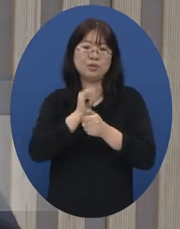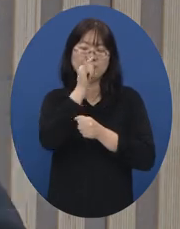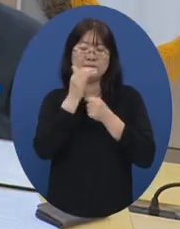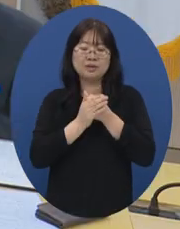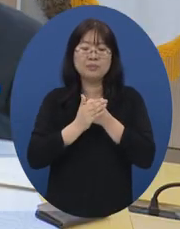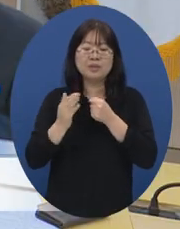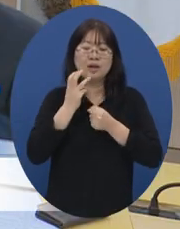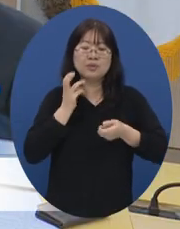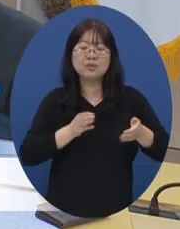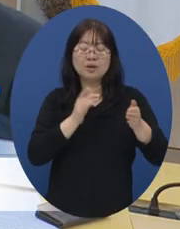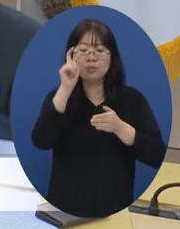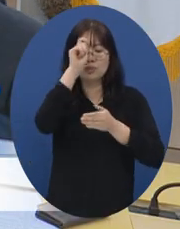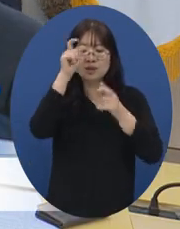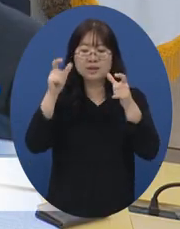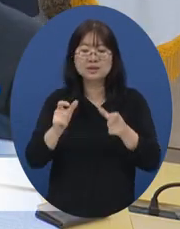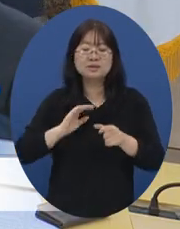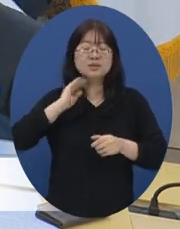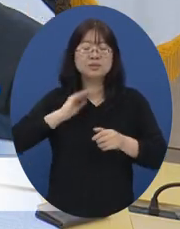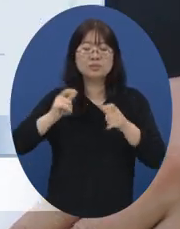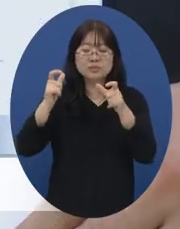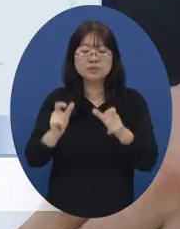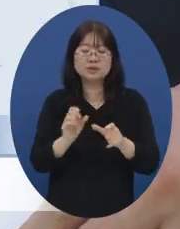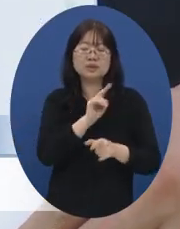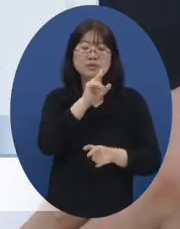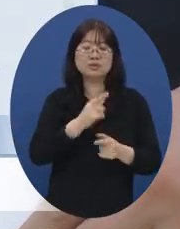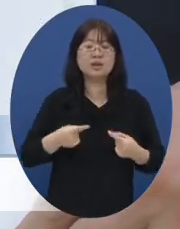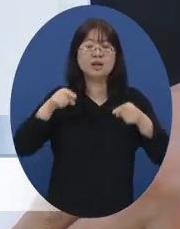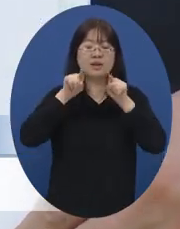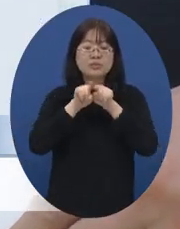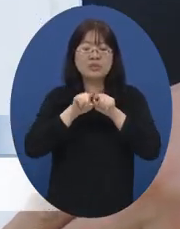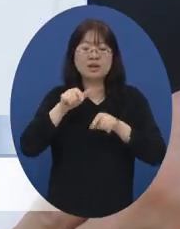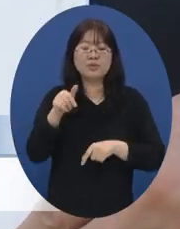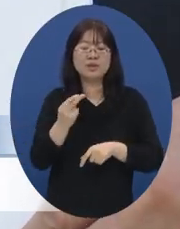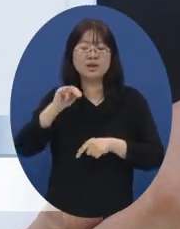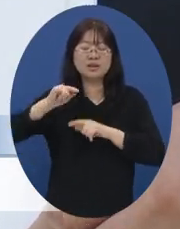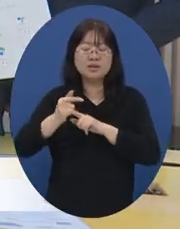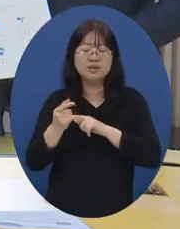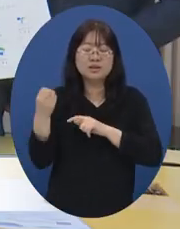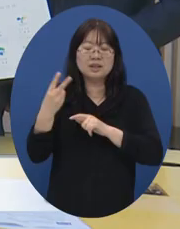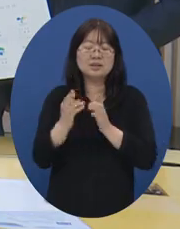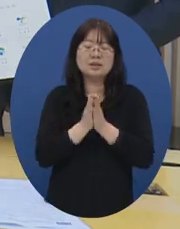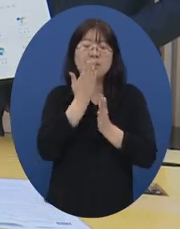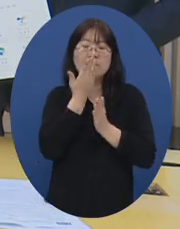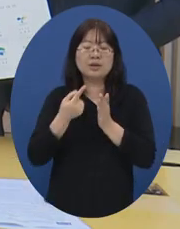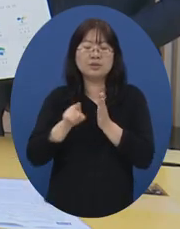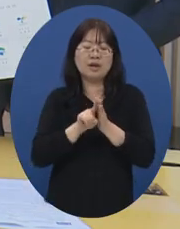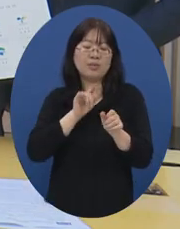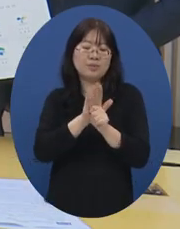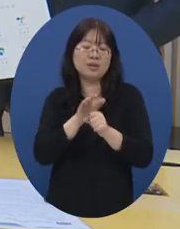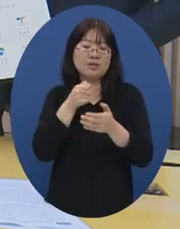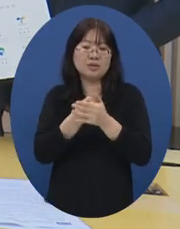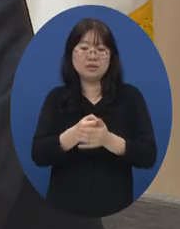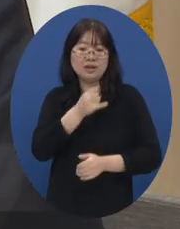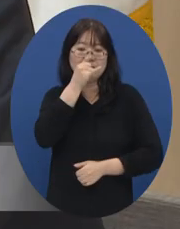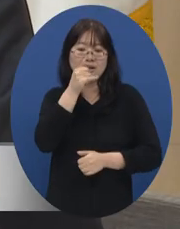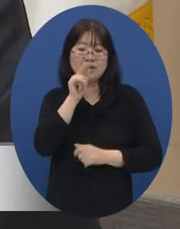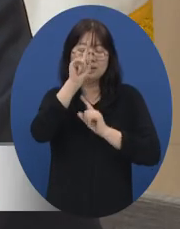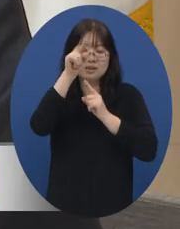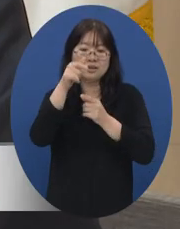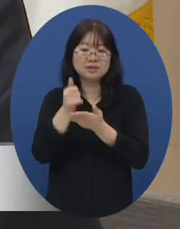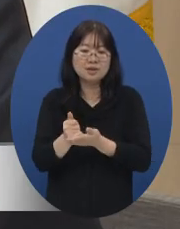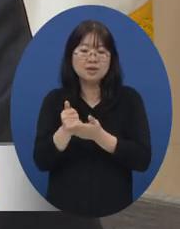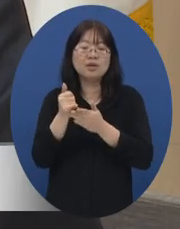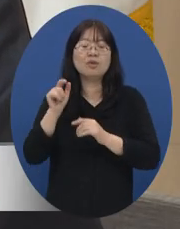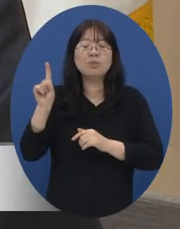배차입니다. 경기도가 고양시, 의정부시, 양주시와 함께 교외선 운행 재개를 위해 협력하기로 했습니다.